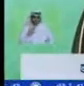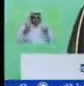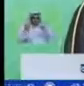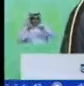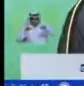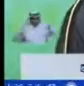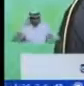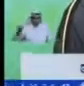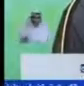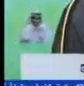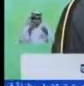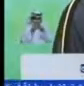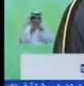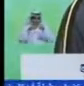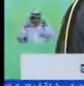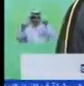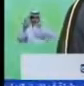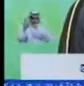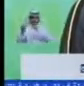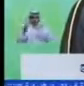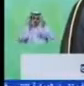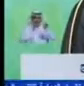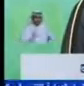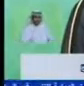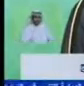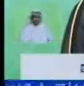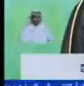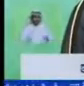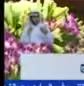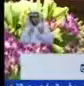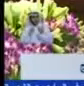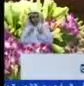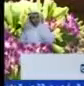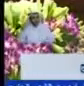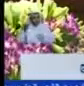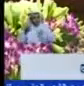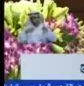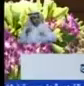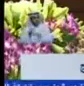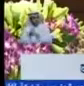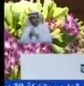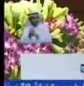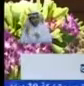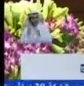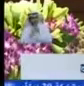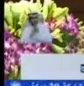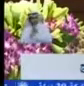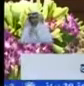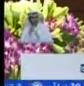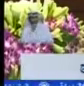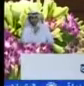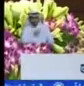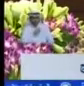وهناك أيضا موضوعات أخرى تتعلق بالشأن الاقتصادي. كما اطلعت اللجنة التنسيقية